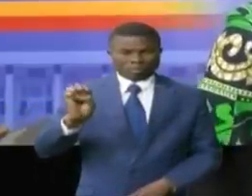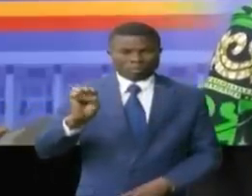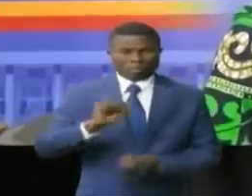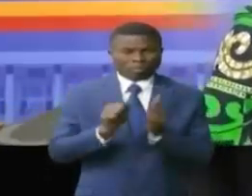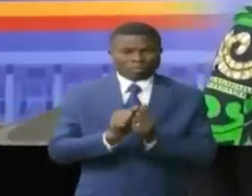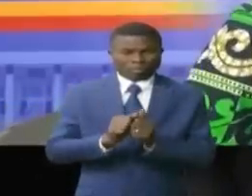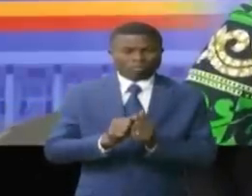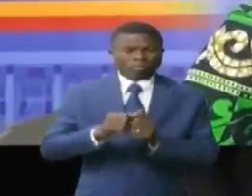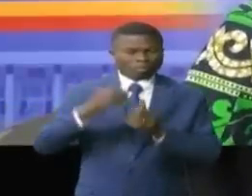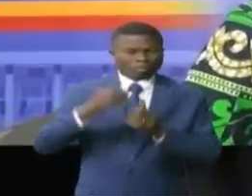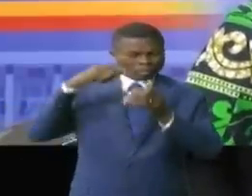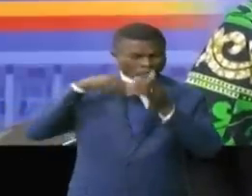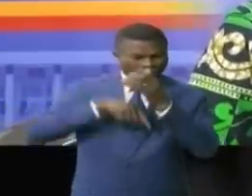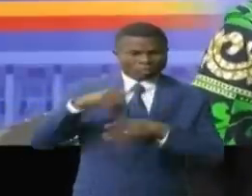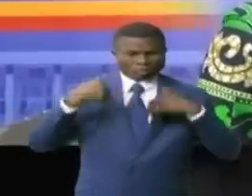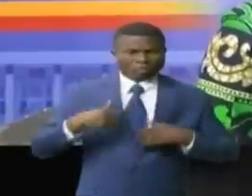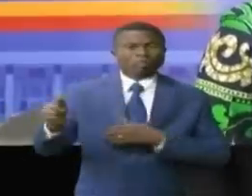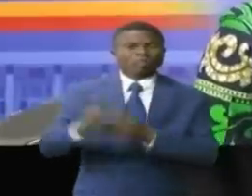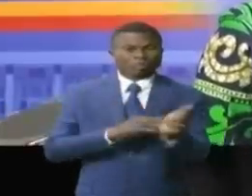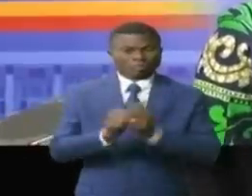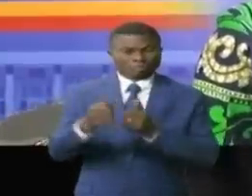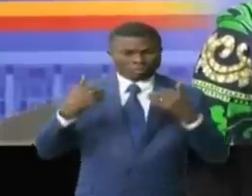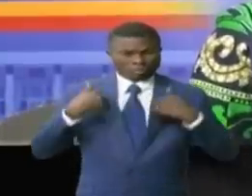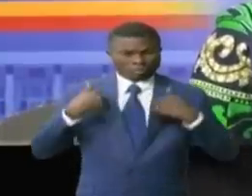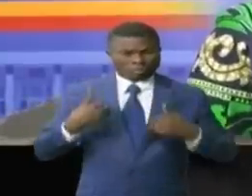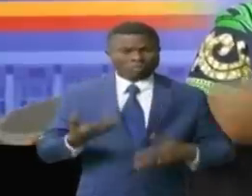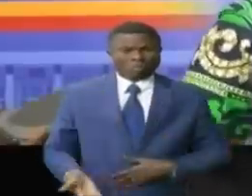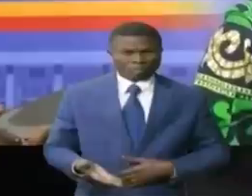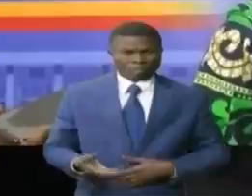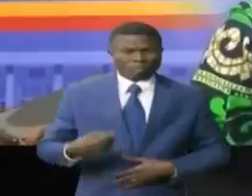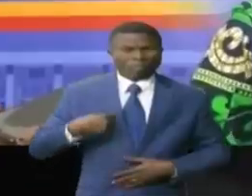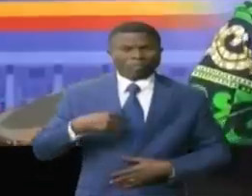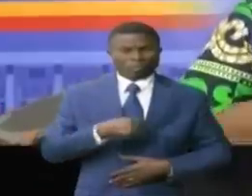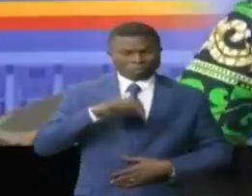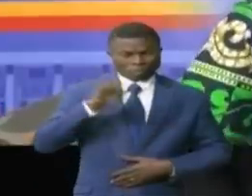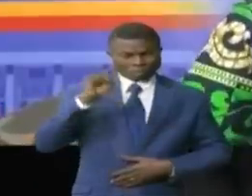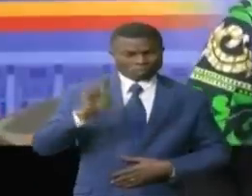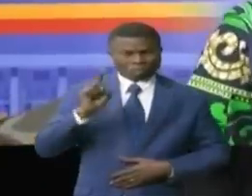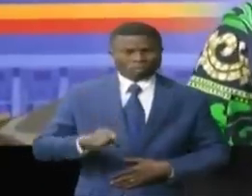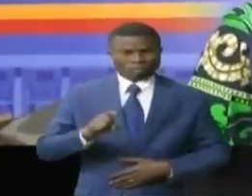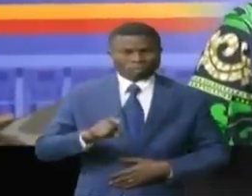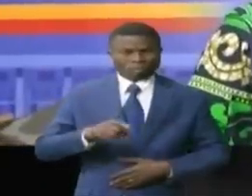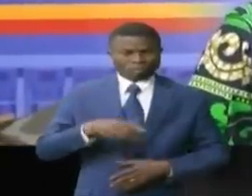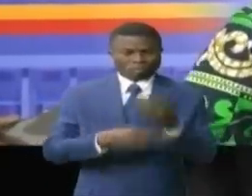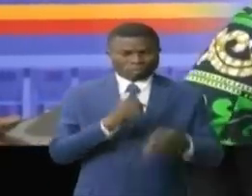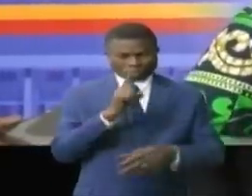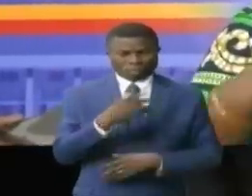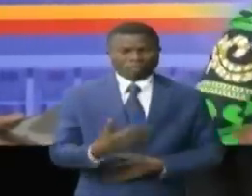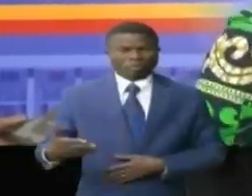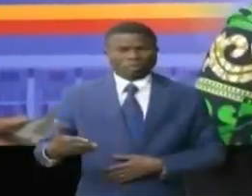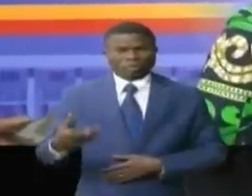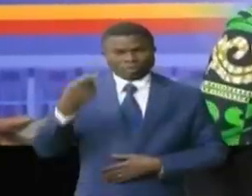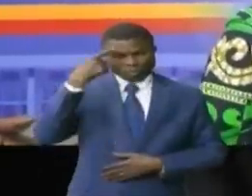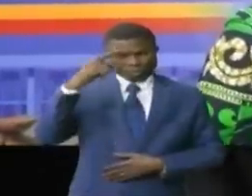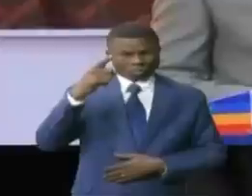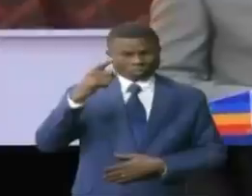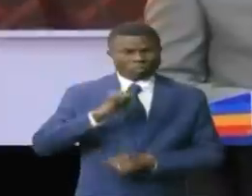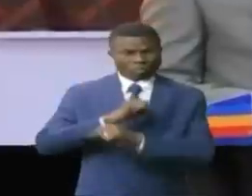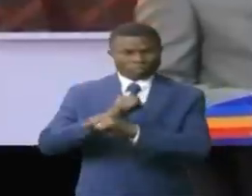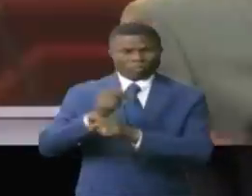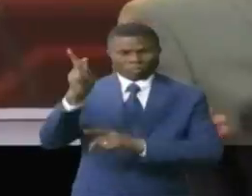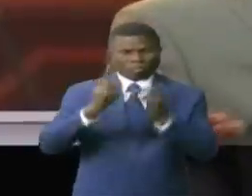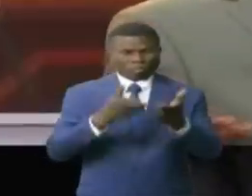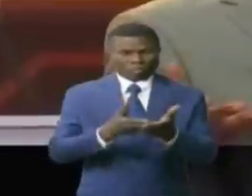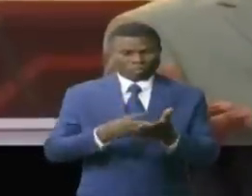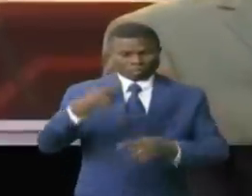corps et qui est fatal. Donc, on est vraiment dans l'obligation de faire quelque chose pour ce pays.